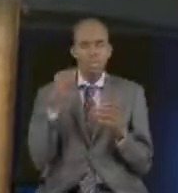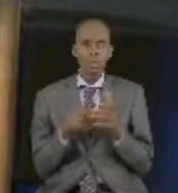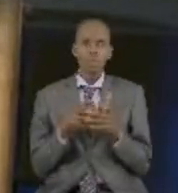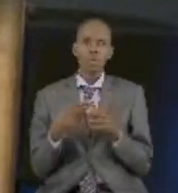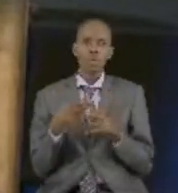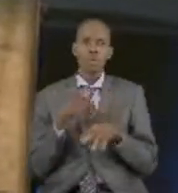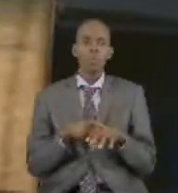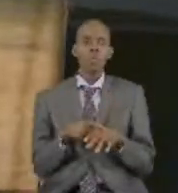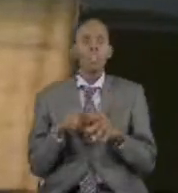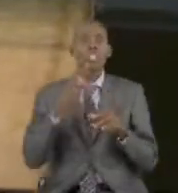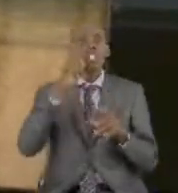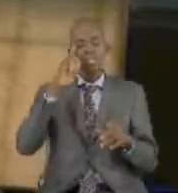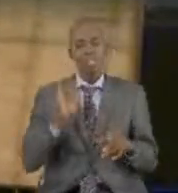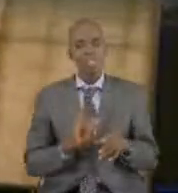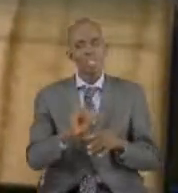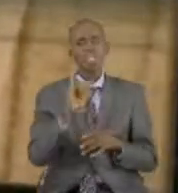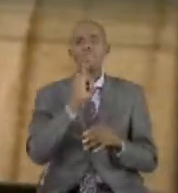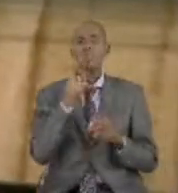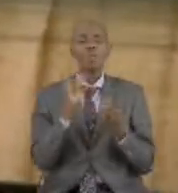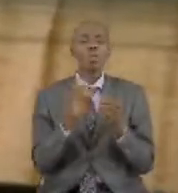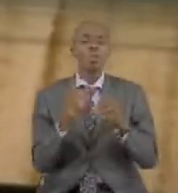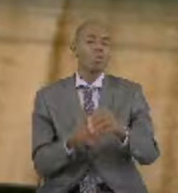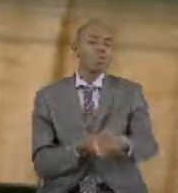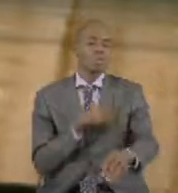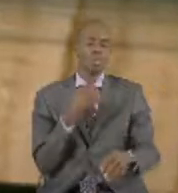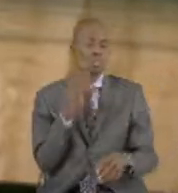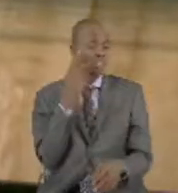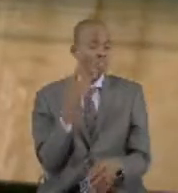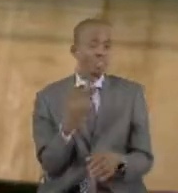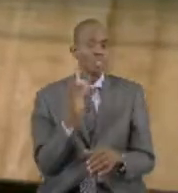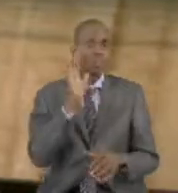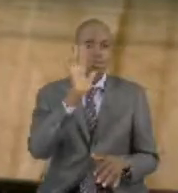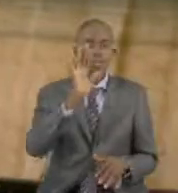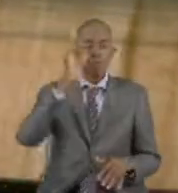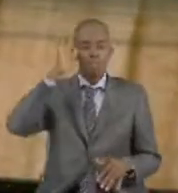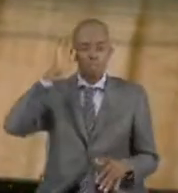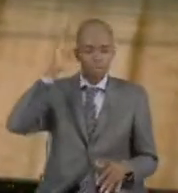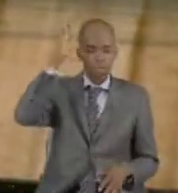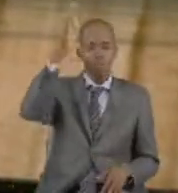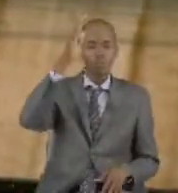temps. L'éternité est plus longue. Permettez-moi de le dire comme ça.